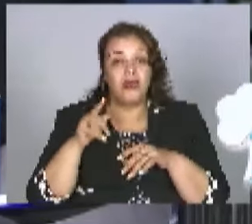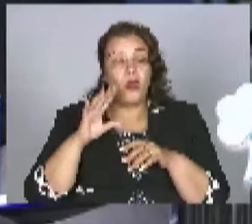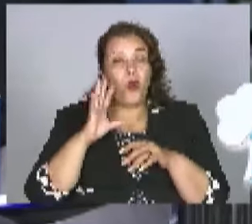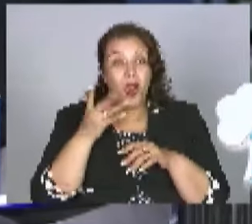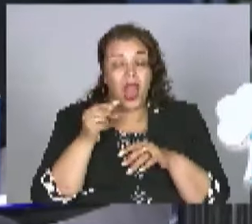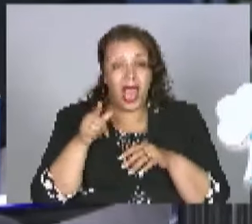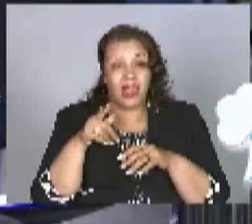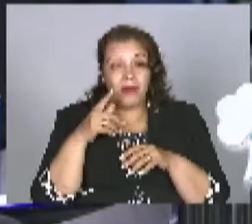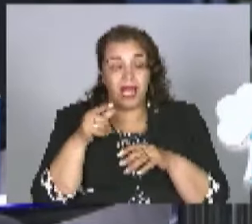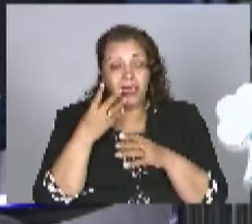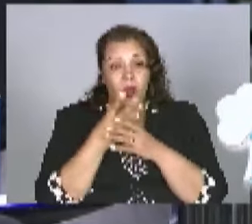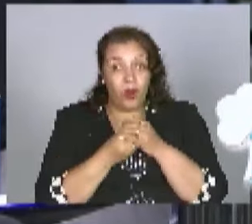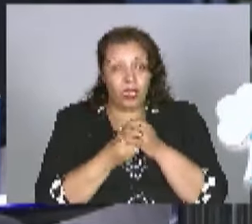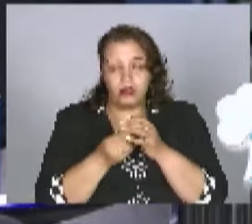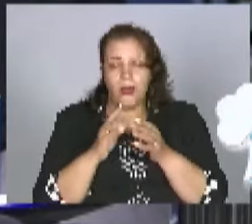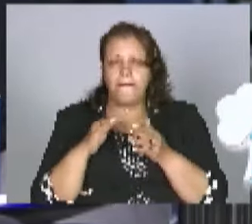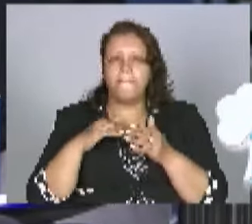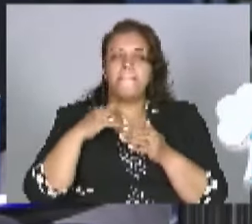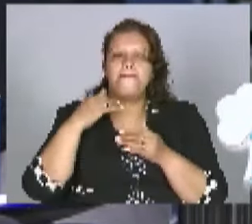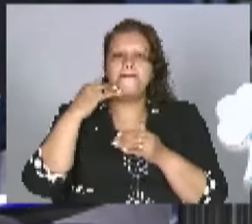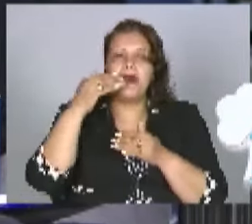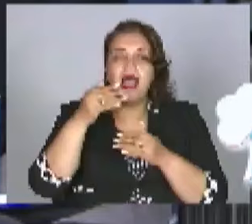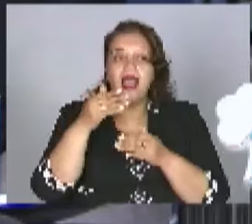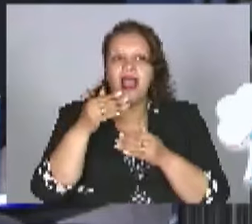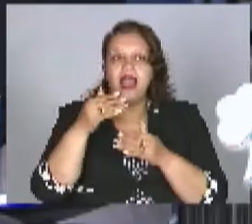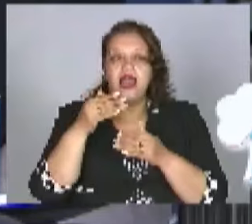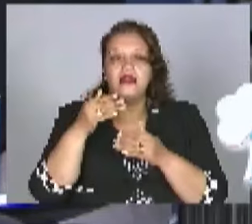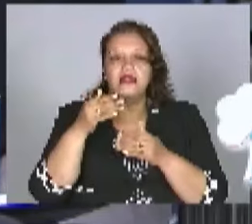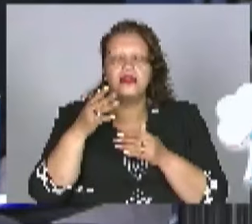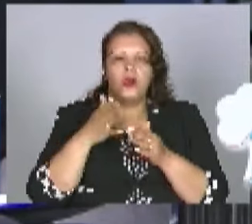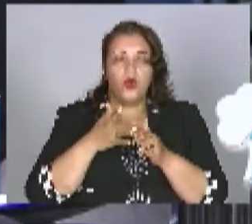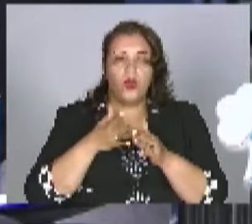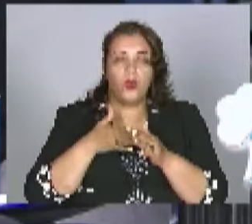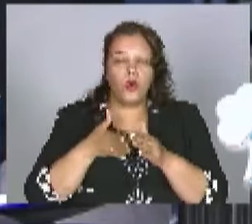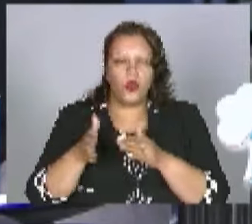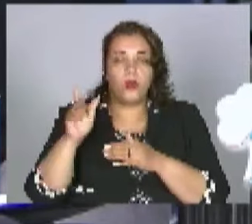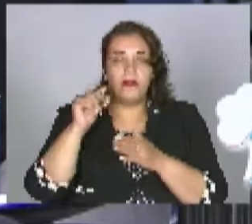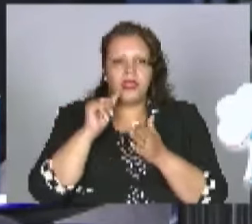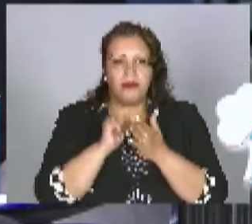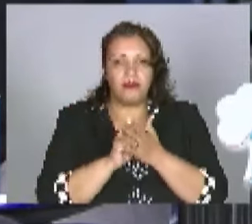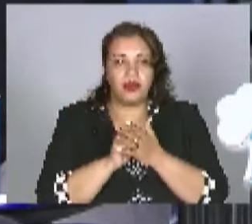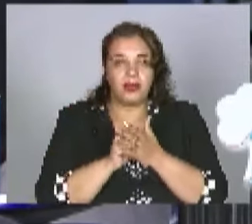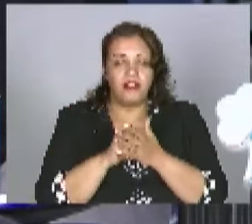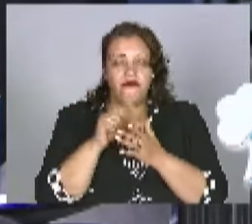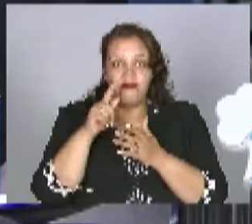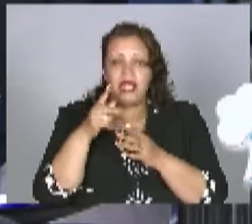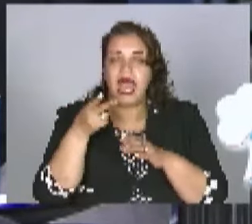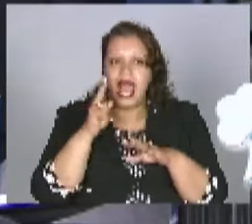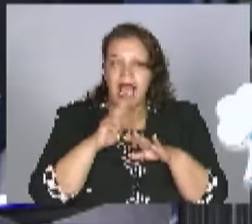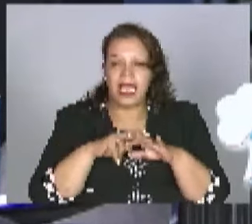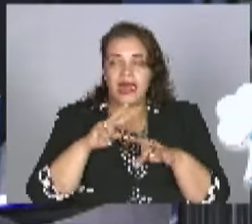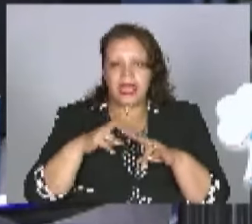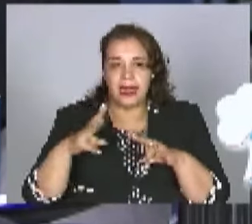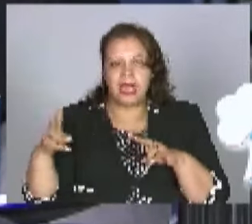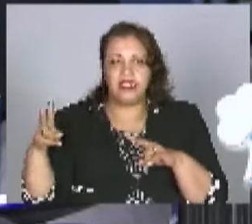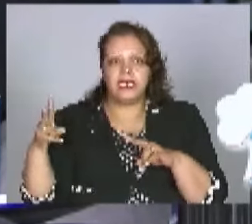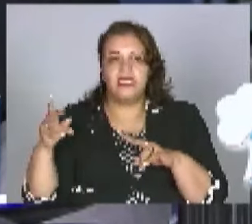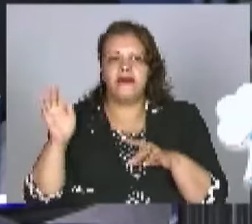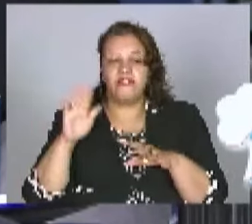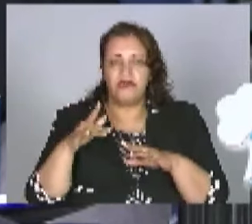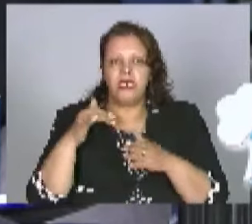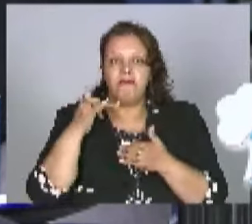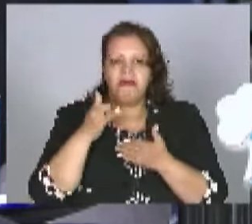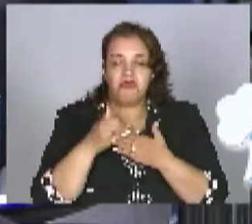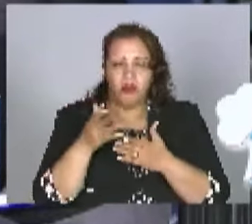للنشا ما بعد الخروج من البيت او قبيل الخروج من البيت في عوامل ثانيه هتخلي البنت دي